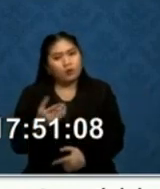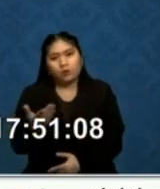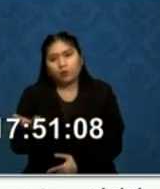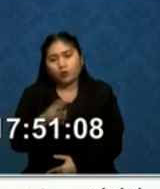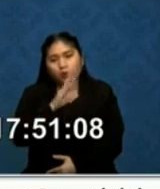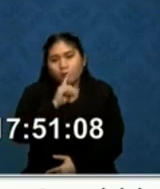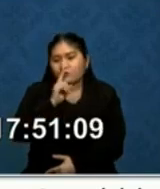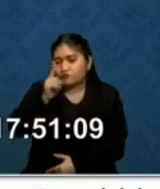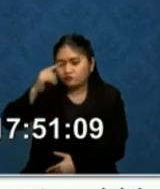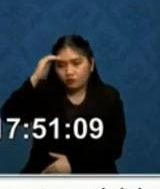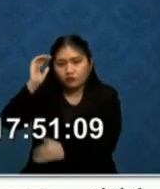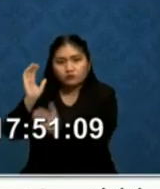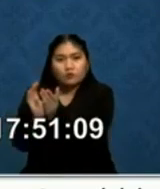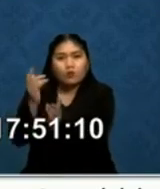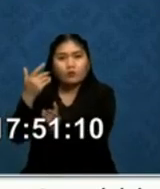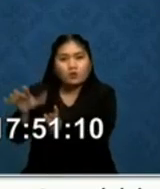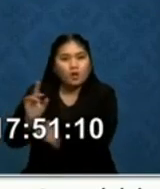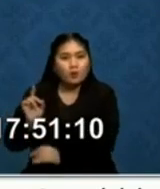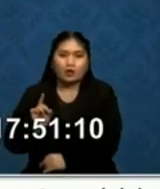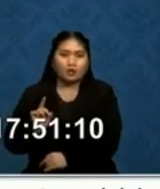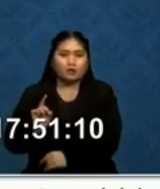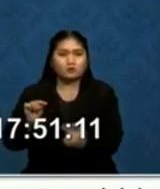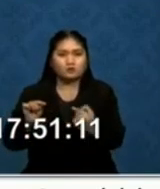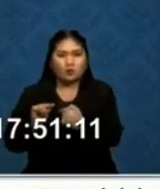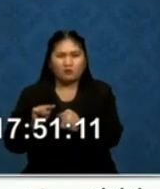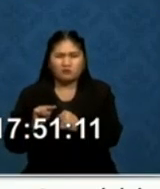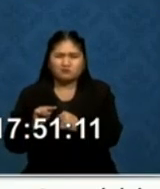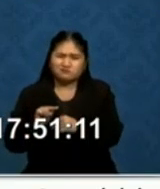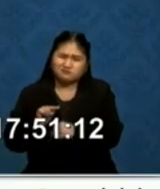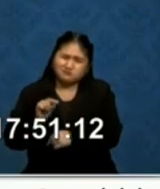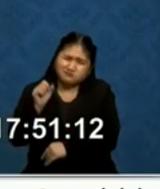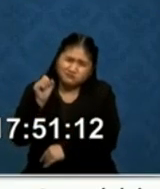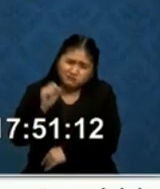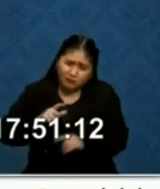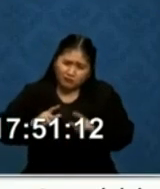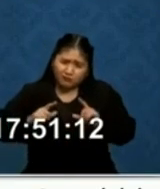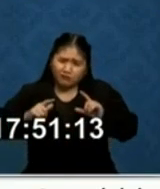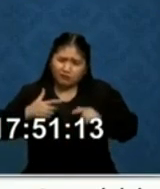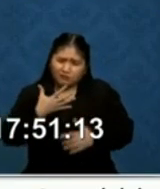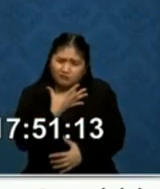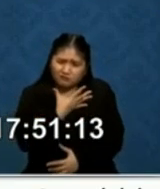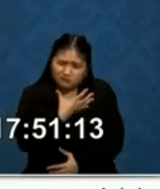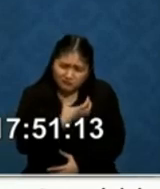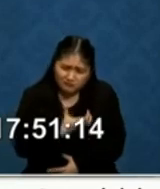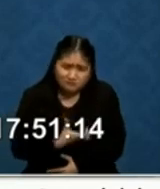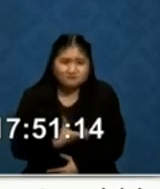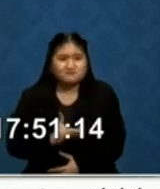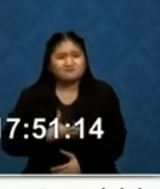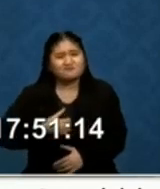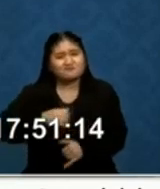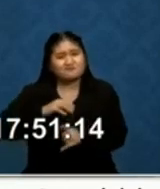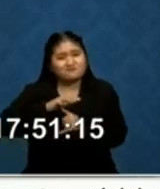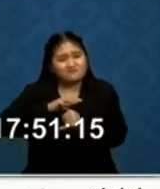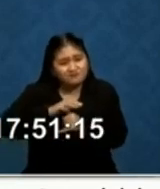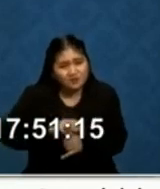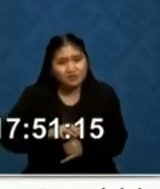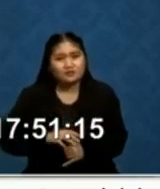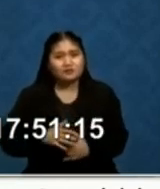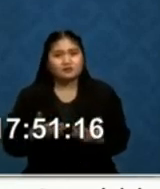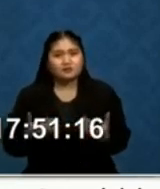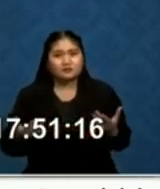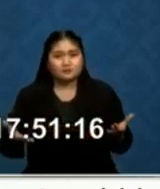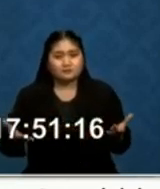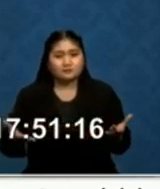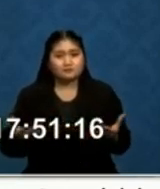จ้งความกลับเป็นการตอกย้ำความเลวร้ายนะคะที่ผู้ถูกกระทำเนี่ยเพิ่งได้รับมาหลายต่อหลาย